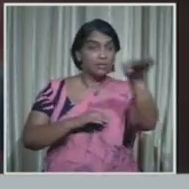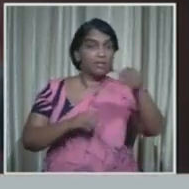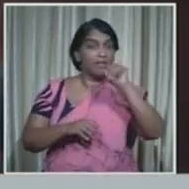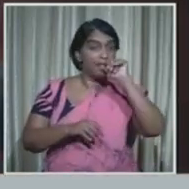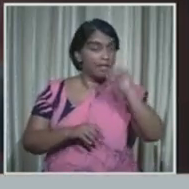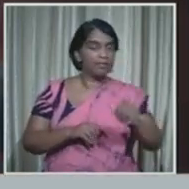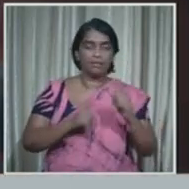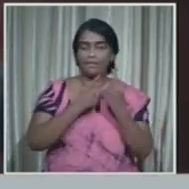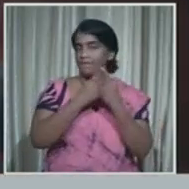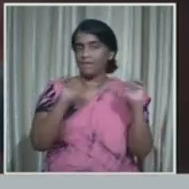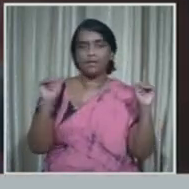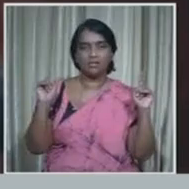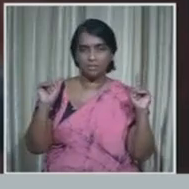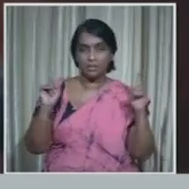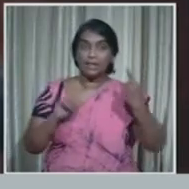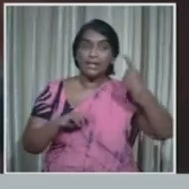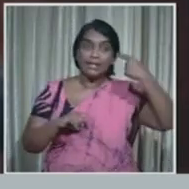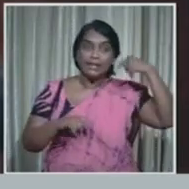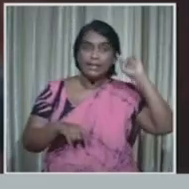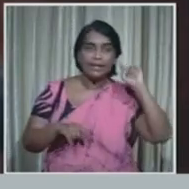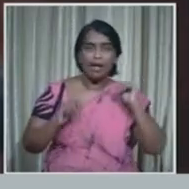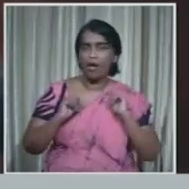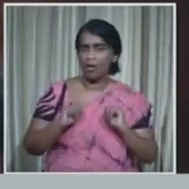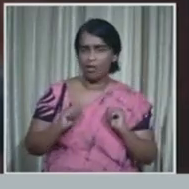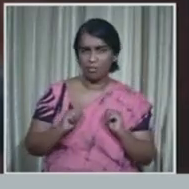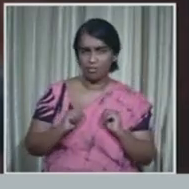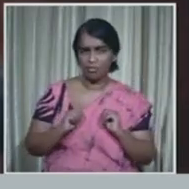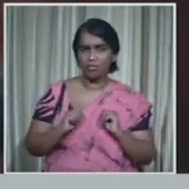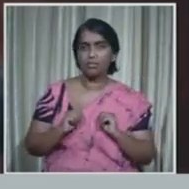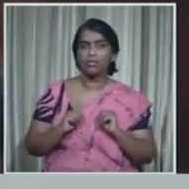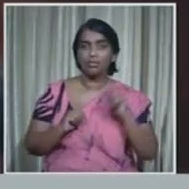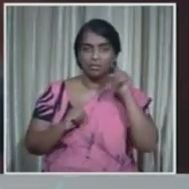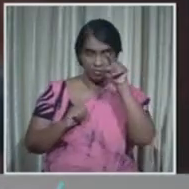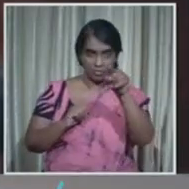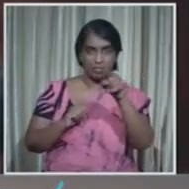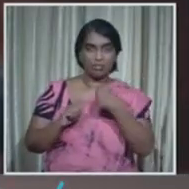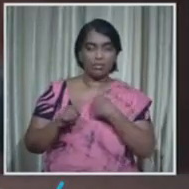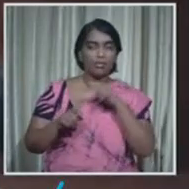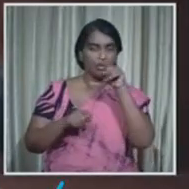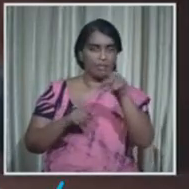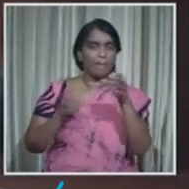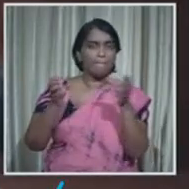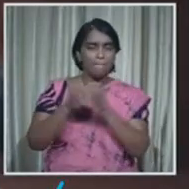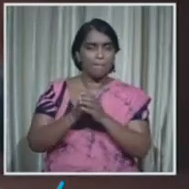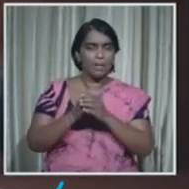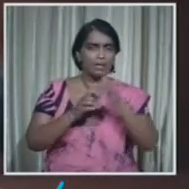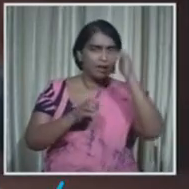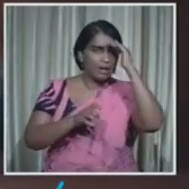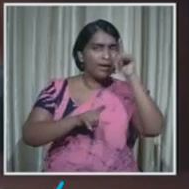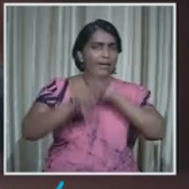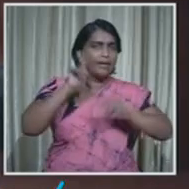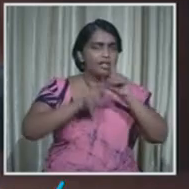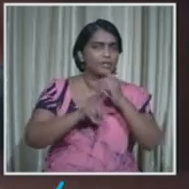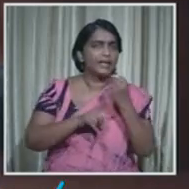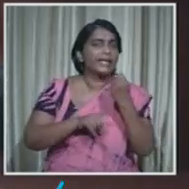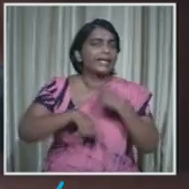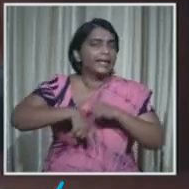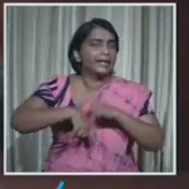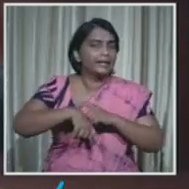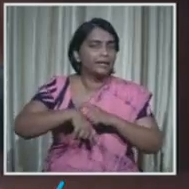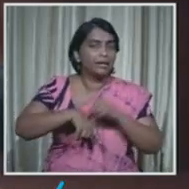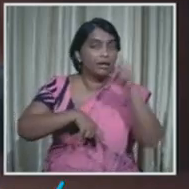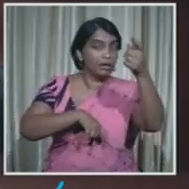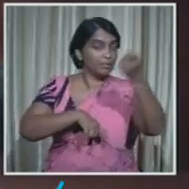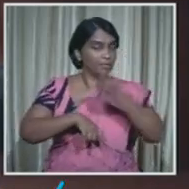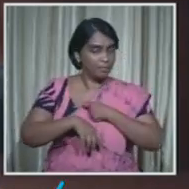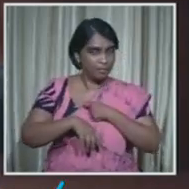තිබෙනවා. ඊයේ සිදුුණේ කුමක්ද? ඔබතුමාගෙන් මම ඔතෙන්ට ගිහිල්ලා ඇහුවා පක්ෂ නායක රැස්වීම කීයද කියලා. එක විටකදී ඔබ